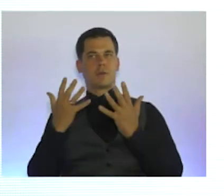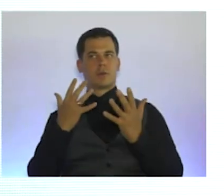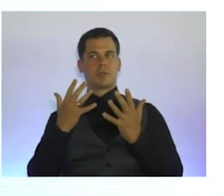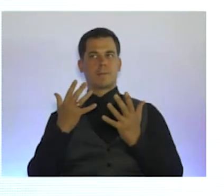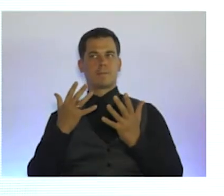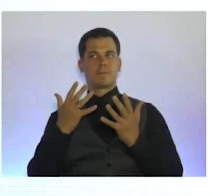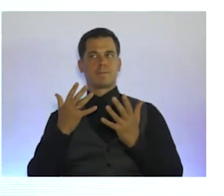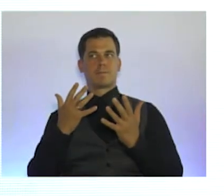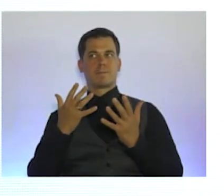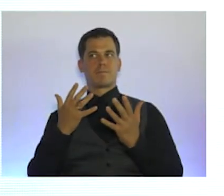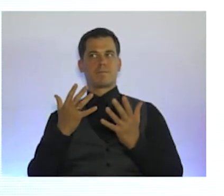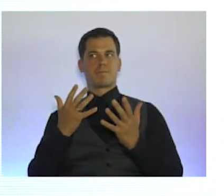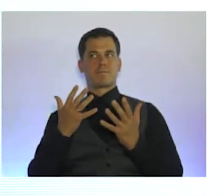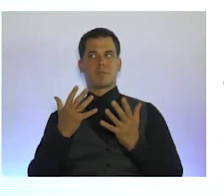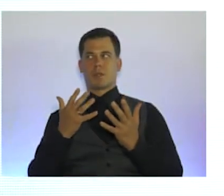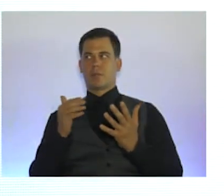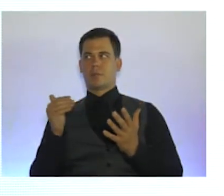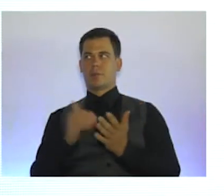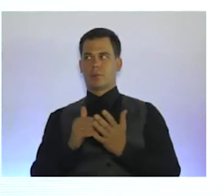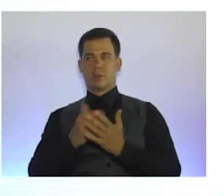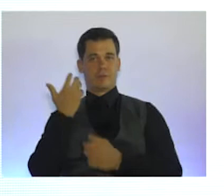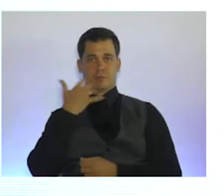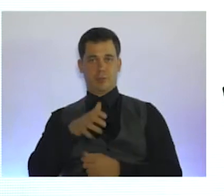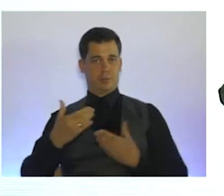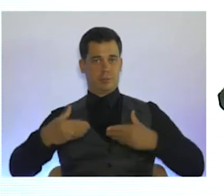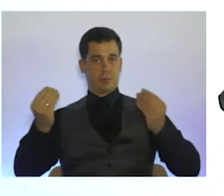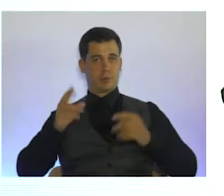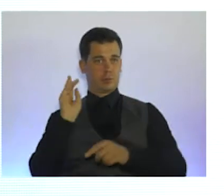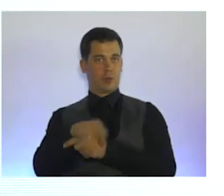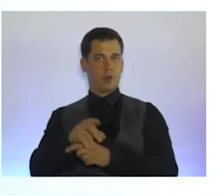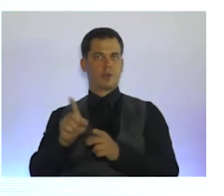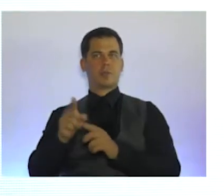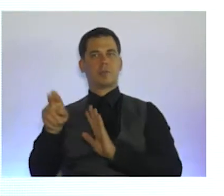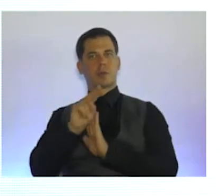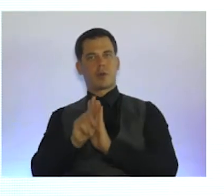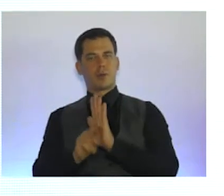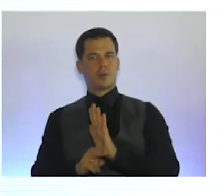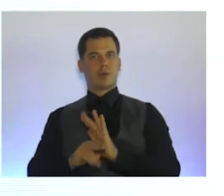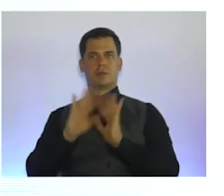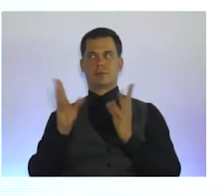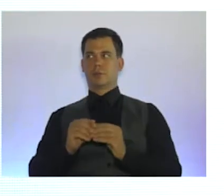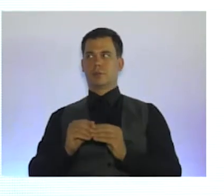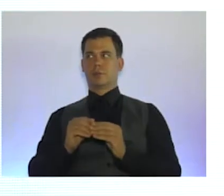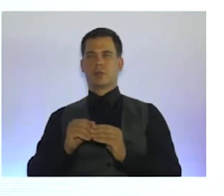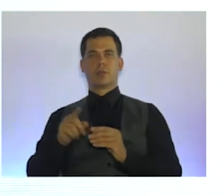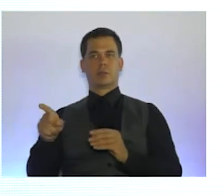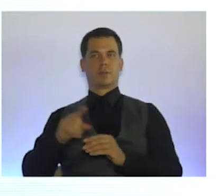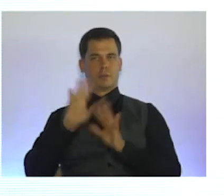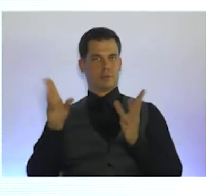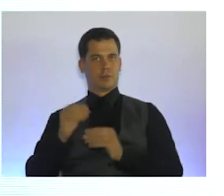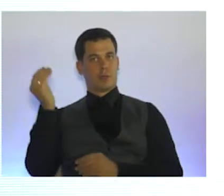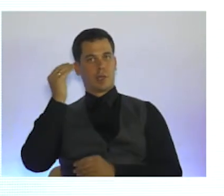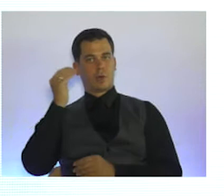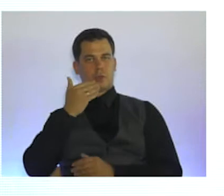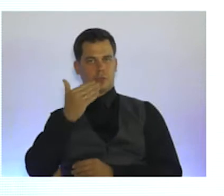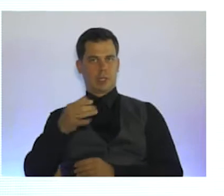nie mówiliśmy jeszcze. Trzeba zacząć tak wcześnie. Czy to jest, czy programowanie i tego rodzaju nauka przez grę,